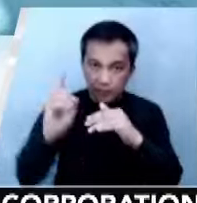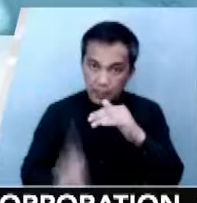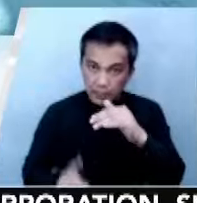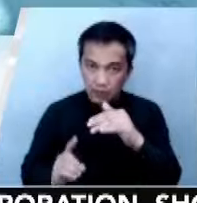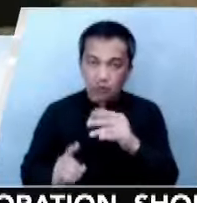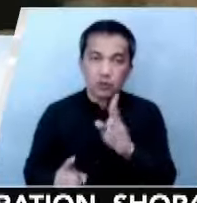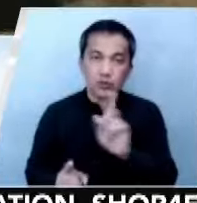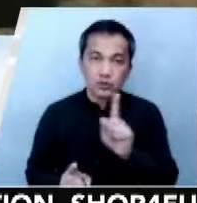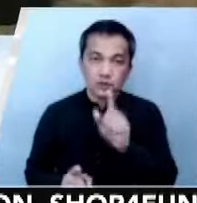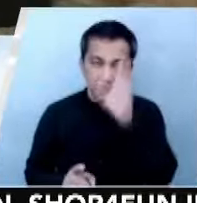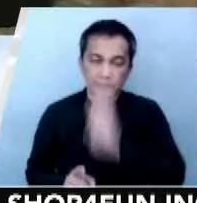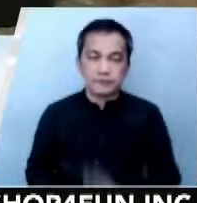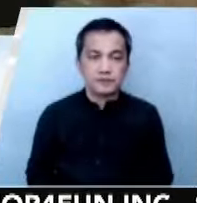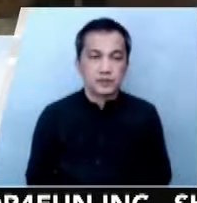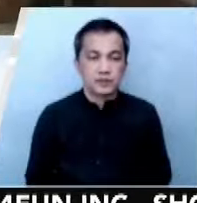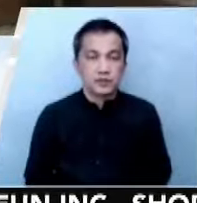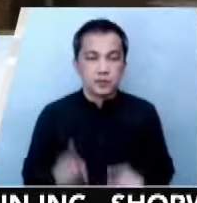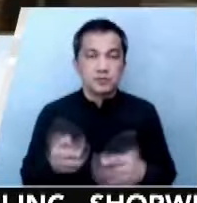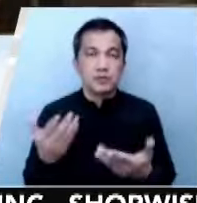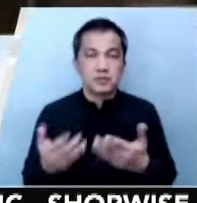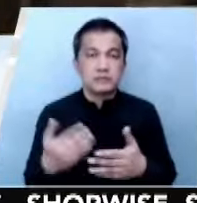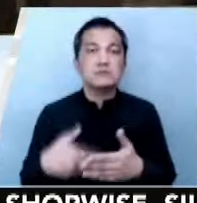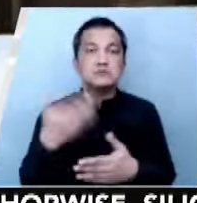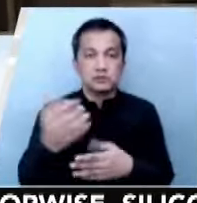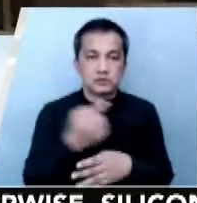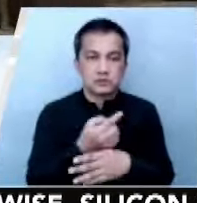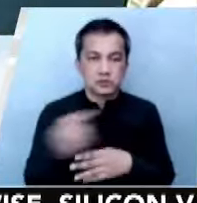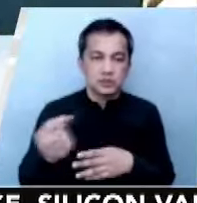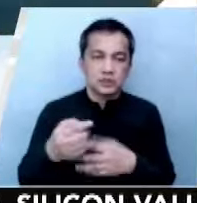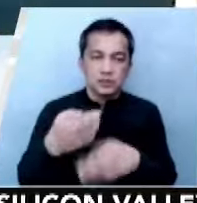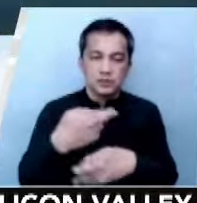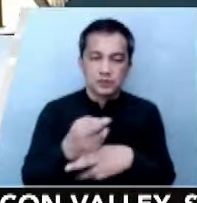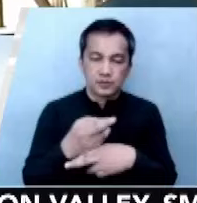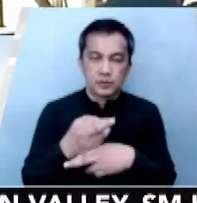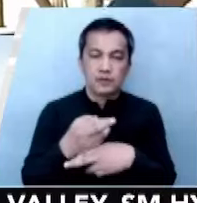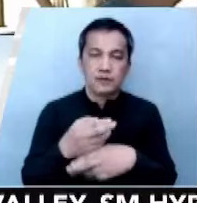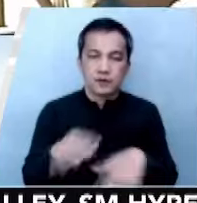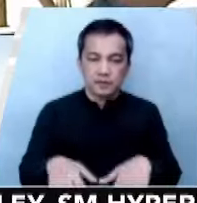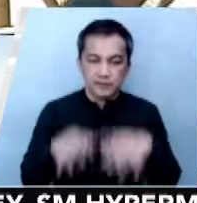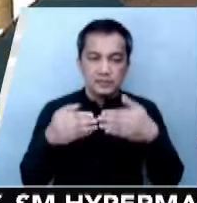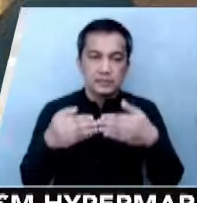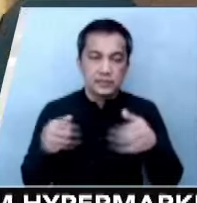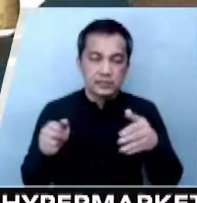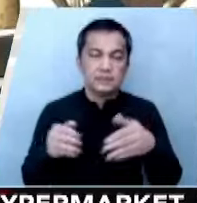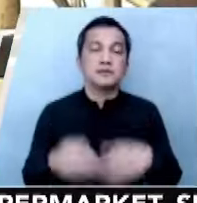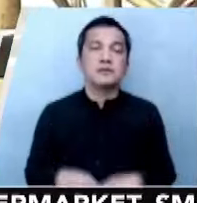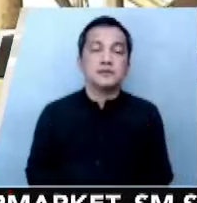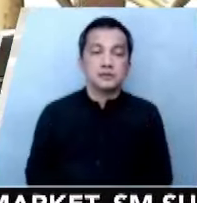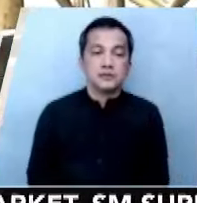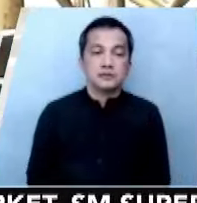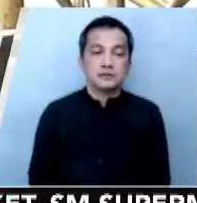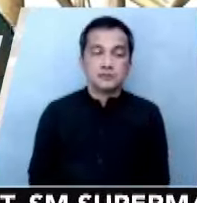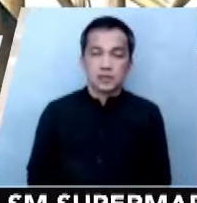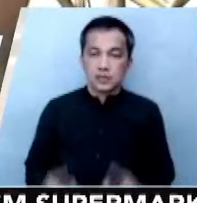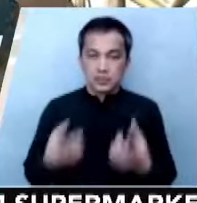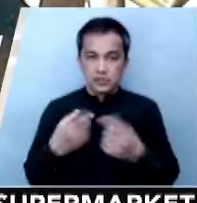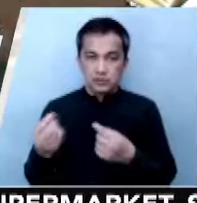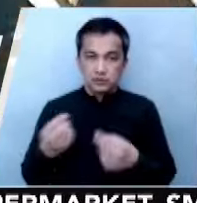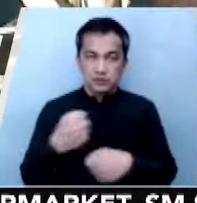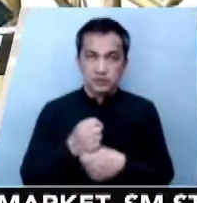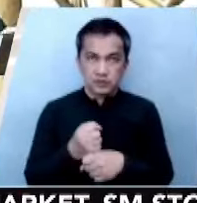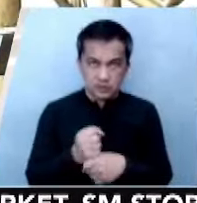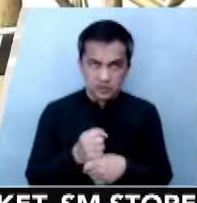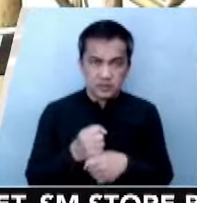raw umabot hanggang sa susunod na linggo ang pagkumpuni sa Dampalit floodgate. Ang gagawin po nila, nagfa-fabricate na po sila ng material so